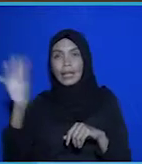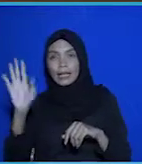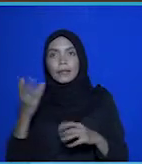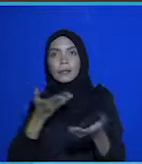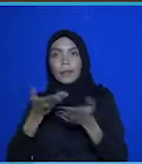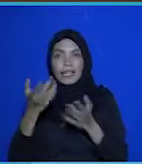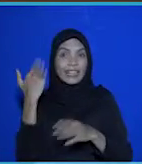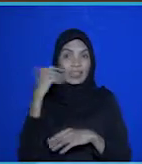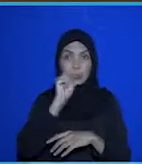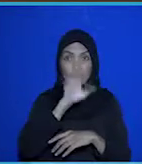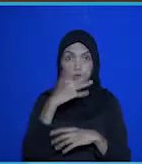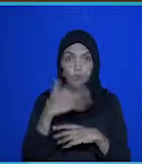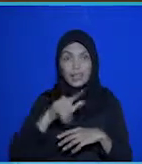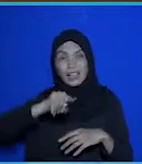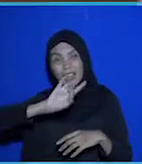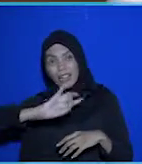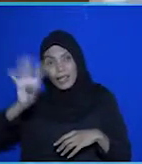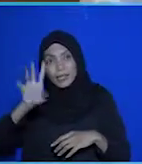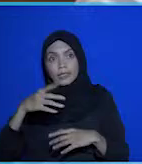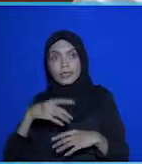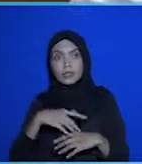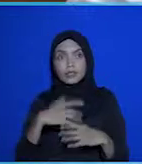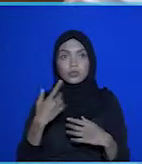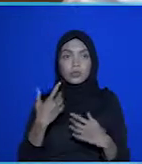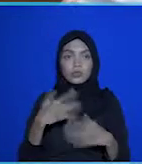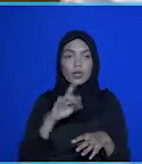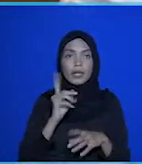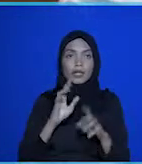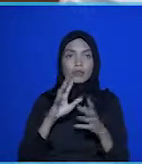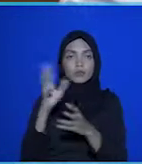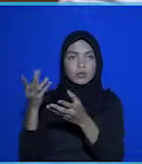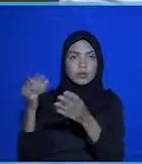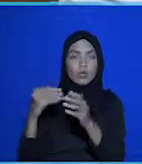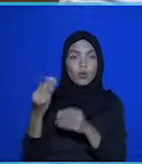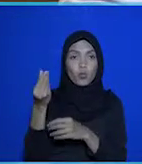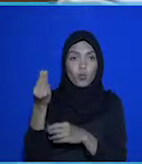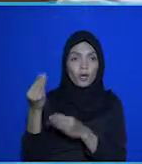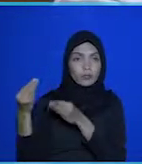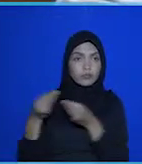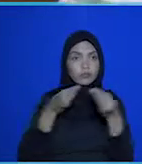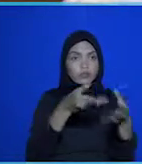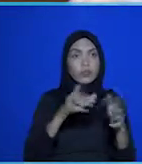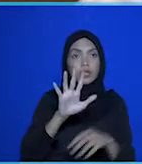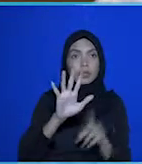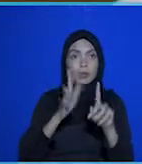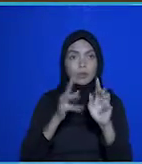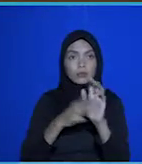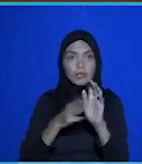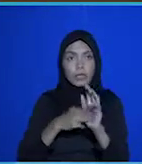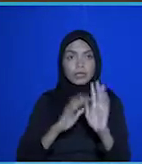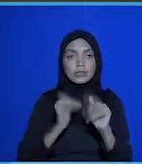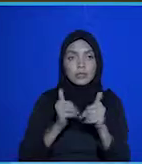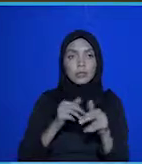dari 50 BUMN telah menyalurkan 13 miliar lebih ya. Dan kita mendirikan 38 posko darurat.